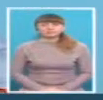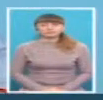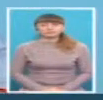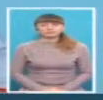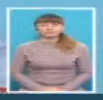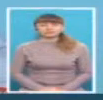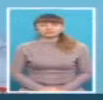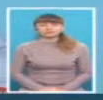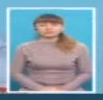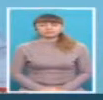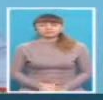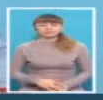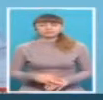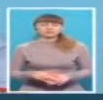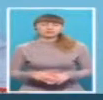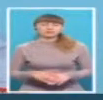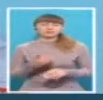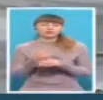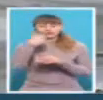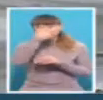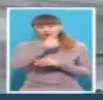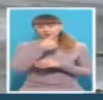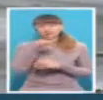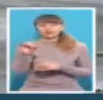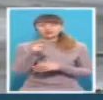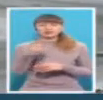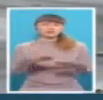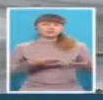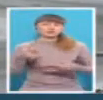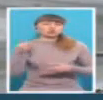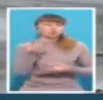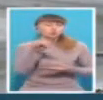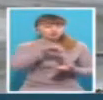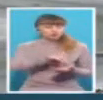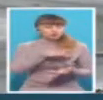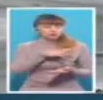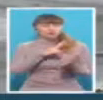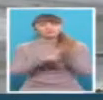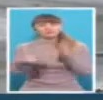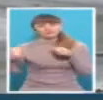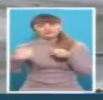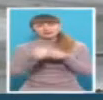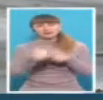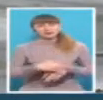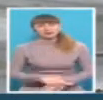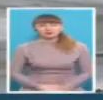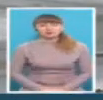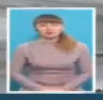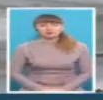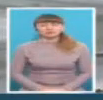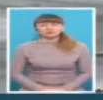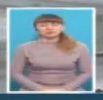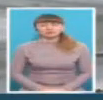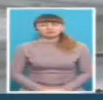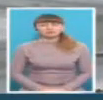Жалпы биыл жолаушылардың қатысуымен 81 жол көлік оқиғасы болған, салдарынан 5 адам көз жұмды. 81 адам түрлі дене жарақатымен